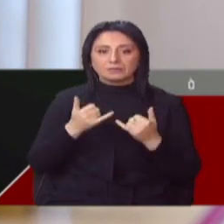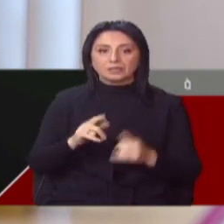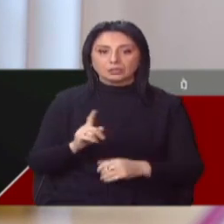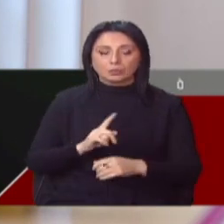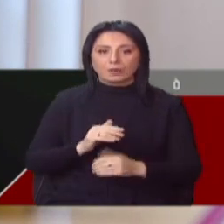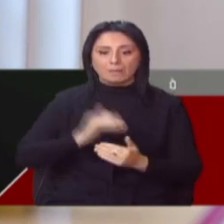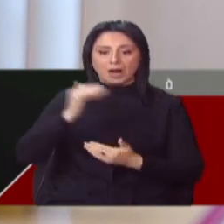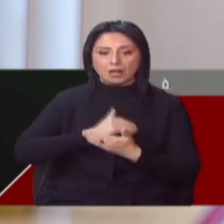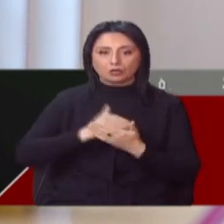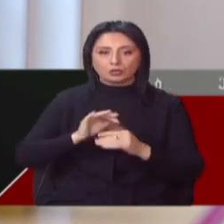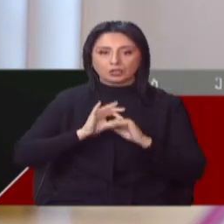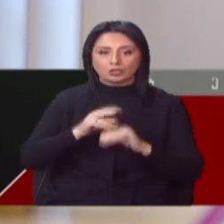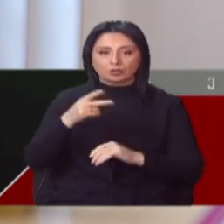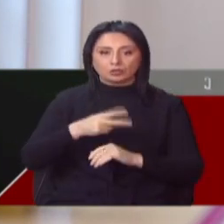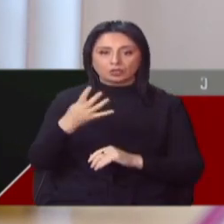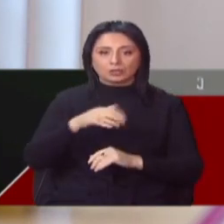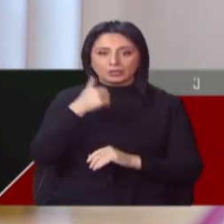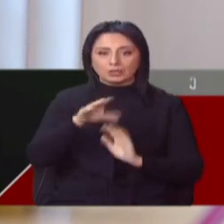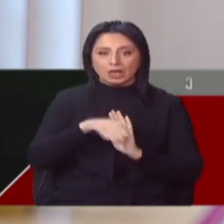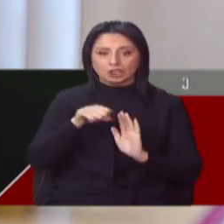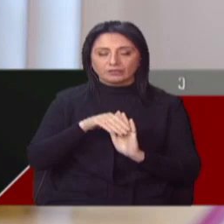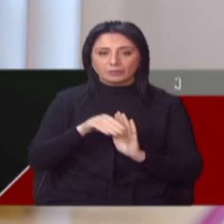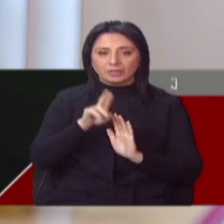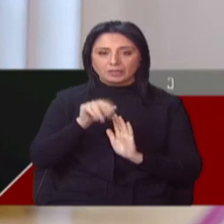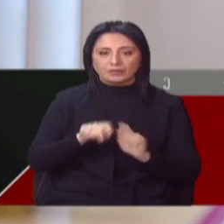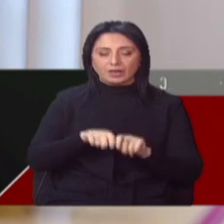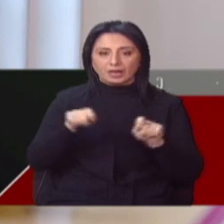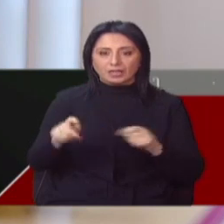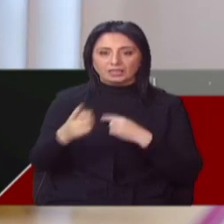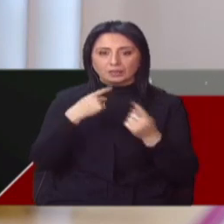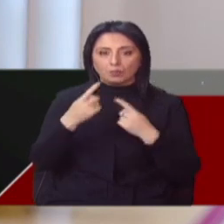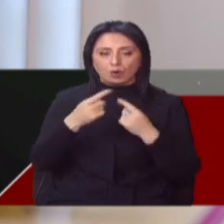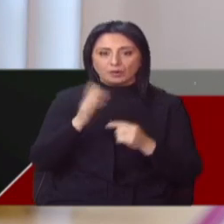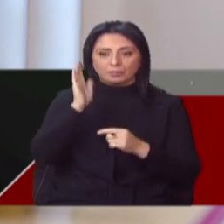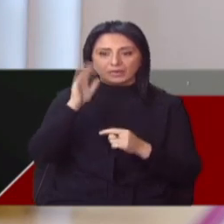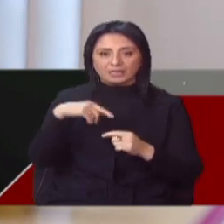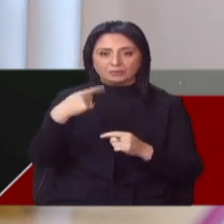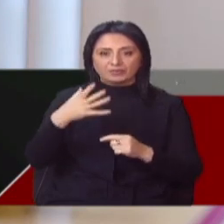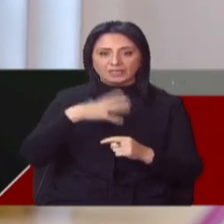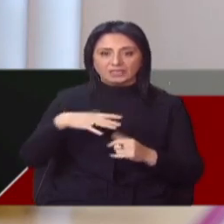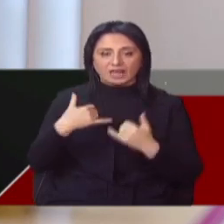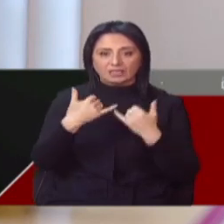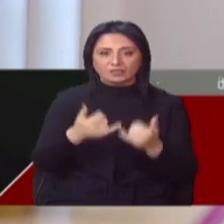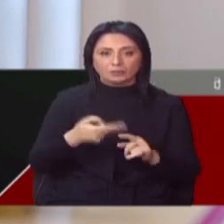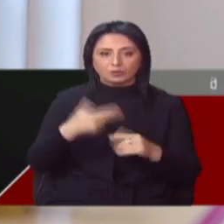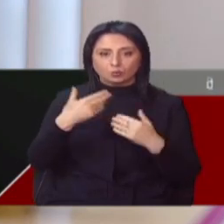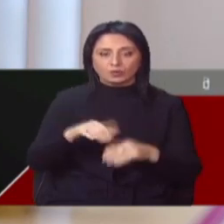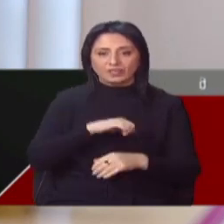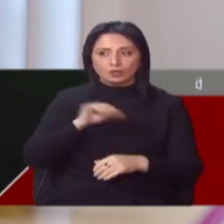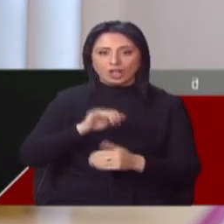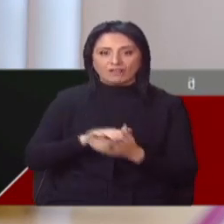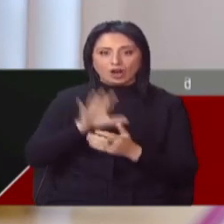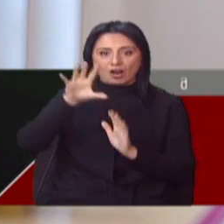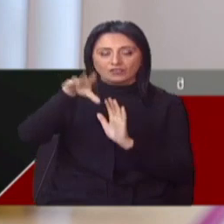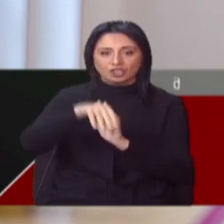რომ მაღალ დონეზე ჩატარდეს 2024 წლის არჩევნები და გაიხსნას მოლაპარაკებების პერსპექტივა საქართველოსთვის. ამას უკვე თავად